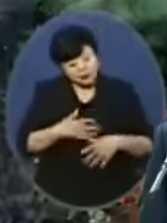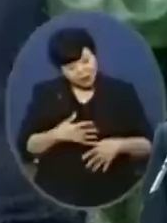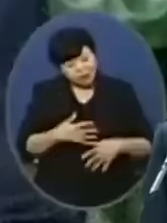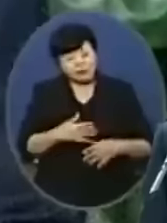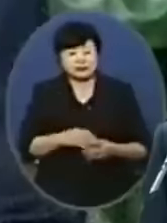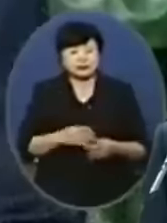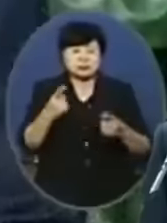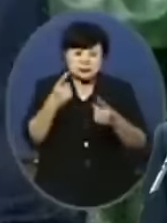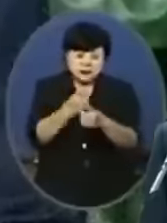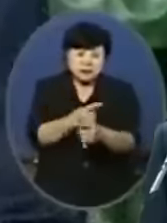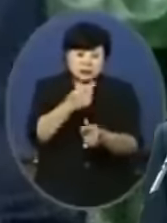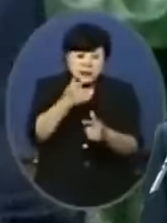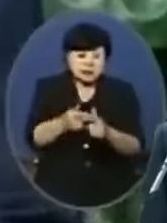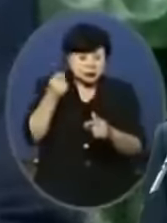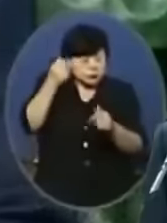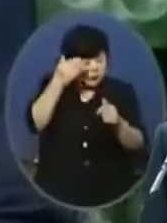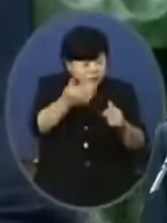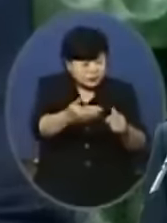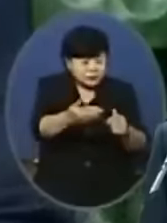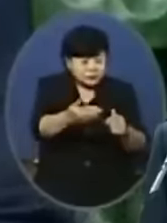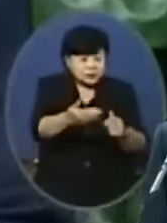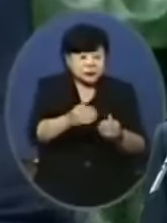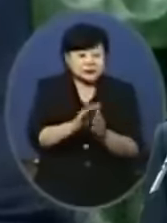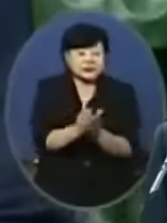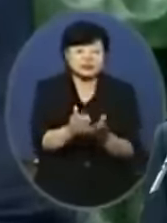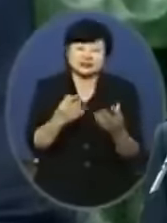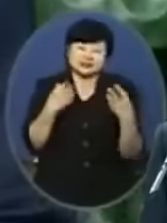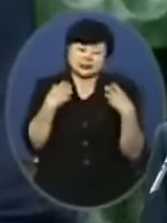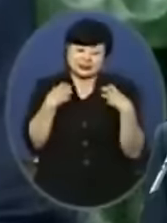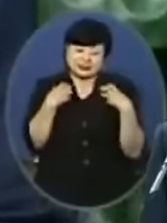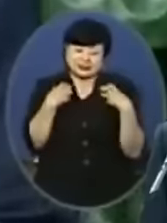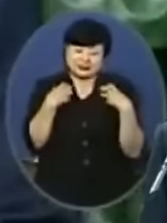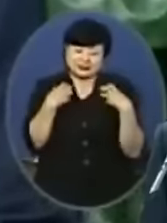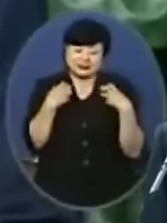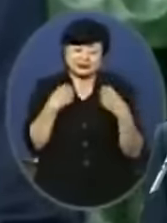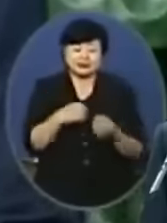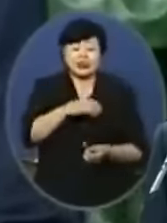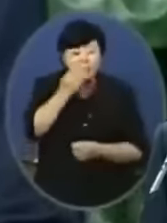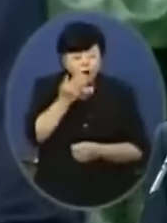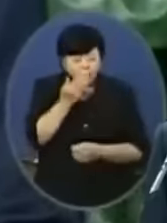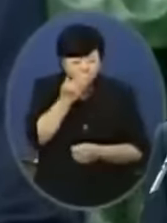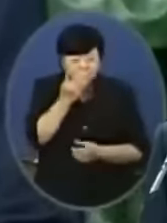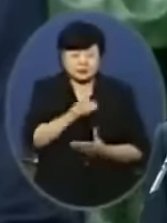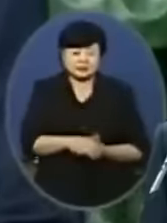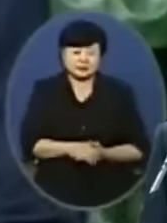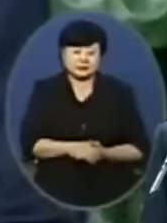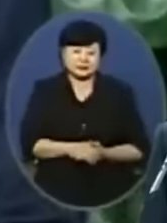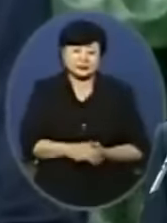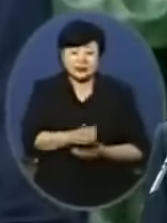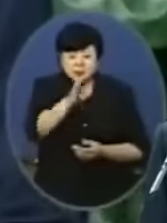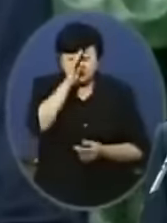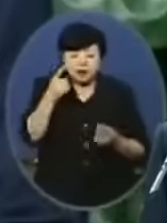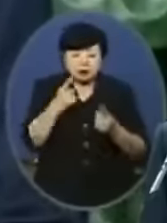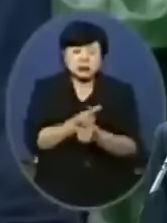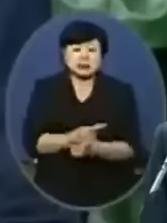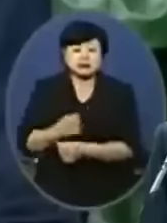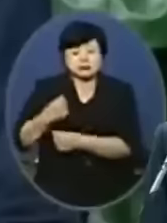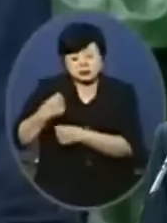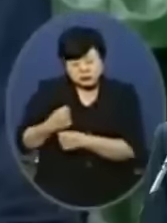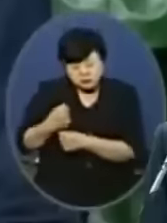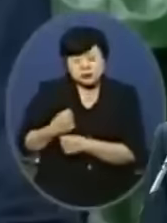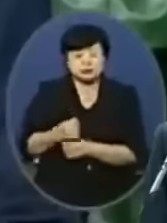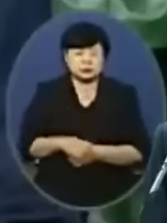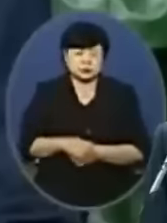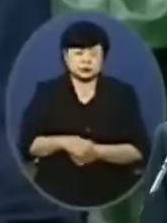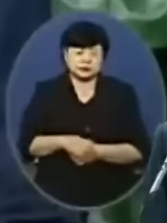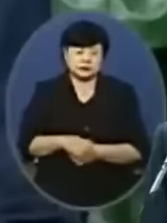것을 예수님과 성령께서 친히 담당해 주시고 그리고 우리 병을 대신 짊어져 주시는